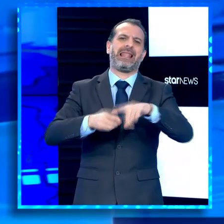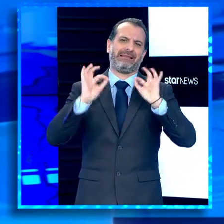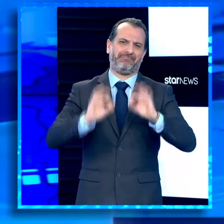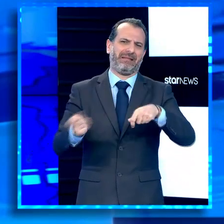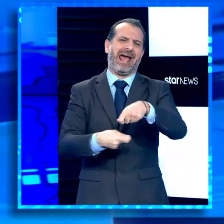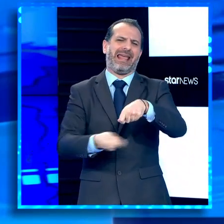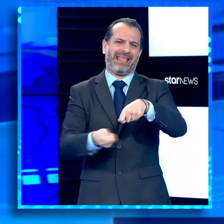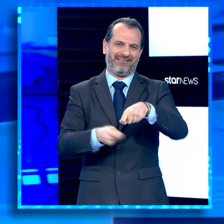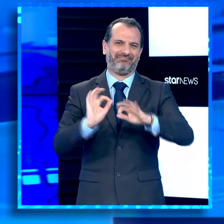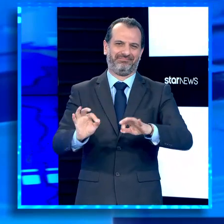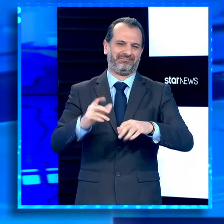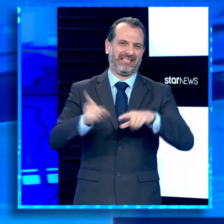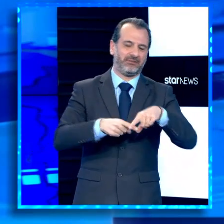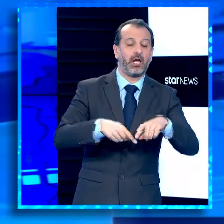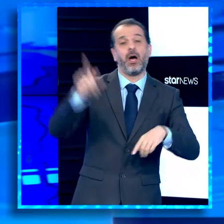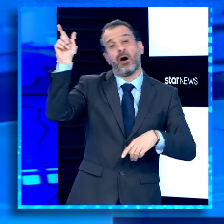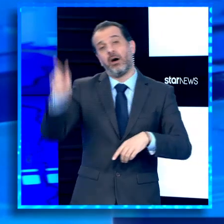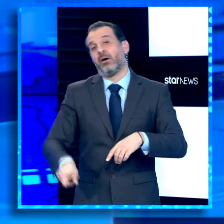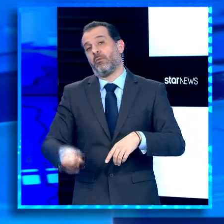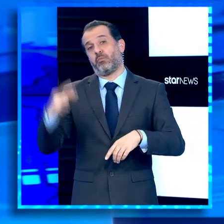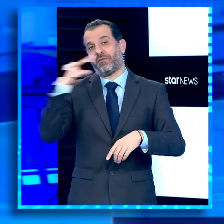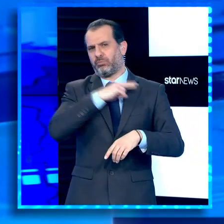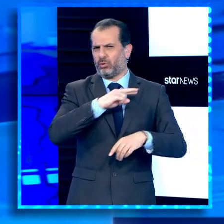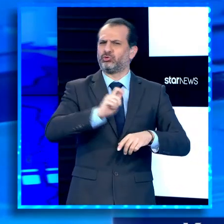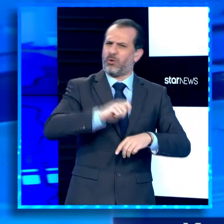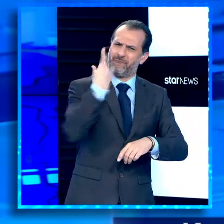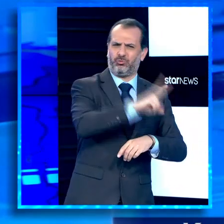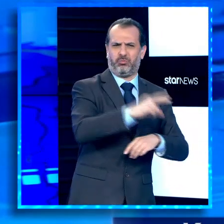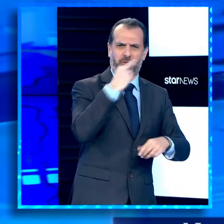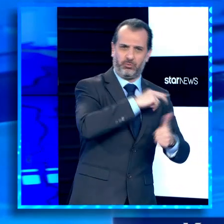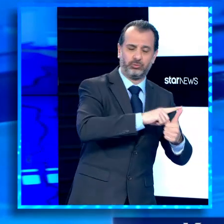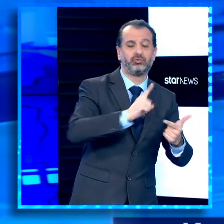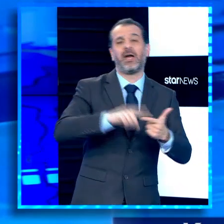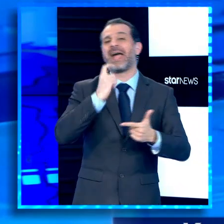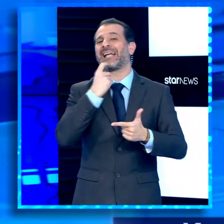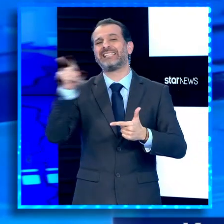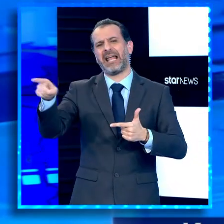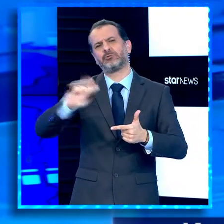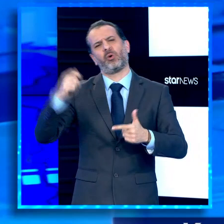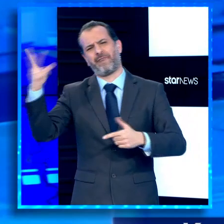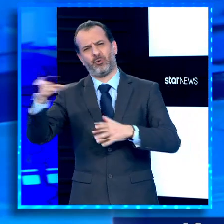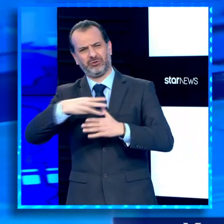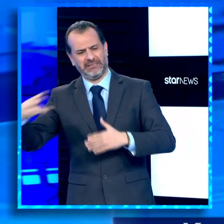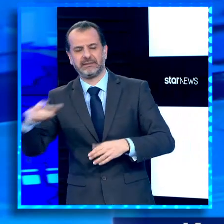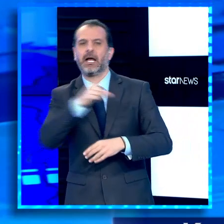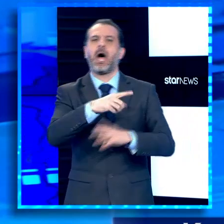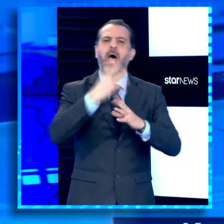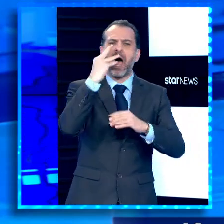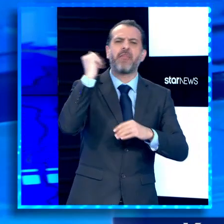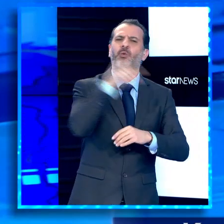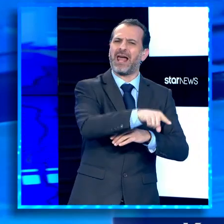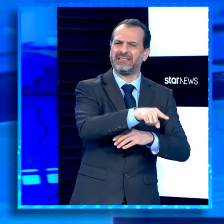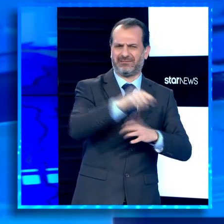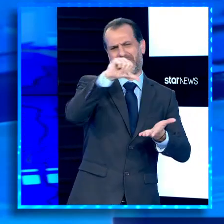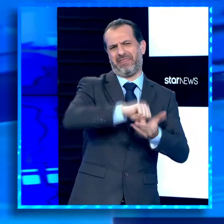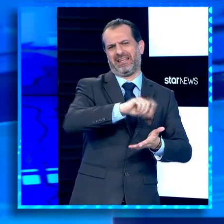κάλαντα στο Μέγαρο Μαξίμου μαζί με την οικογένειά του, ο Στέφανος Κασελάκης στην Κουμουνδούρου και ο Νίκος Ανδρουλάκης στη Χαριλάου Τρικούπη.